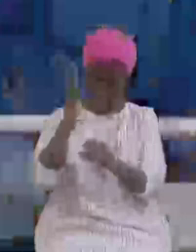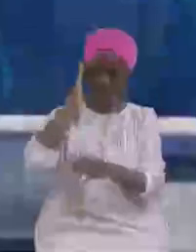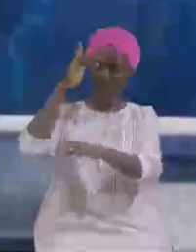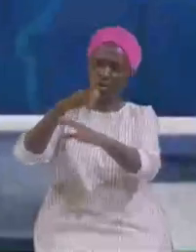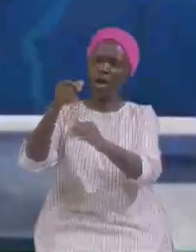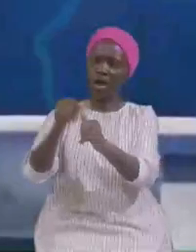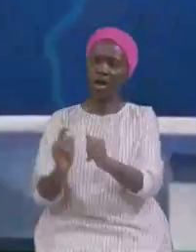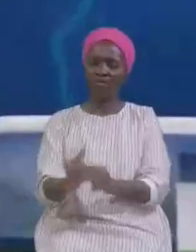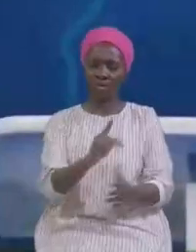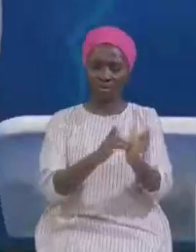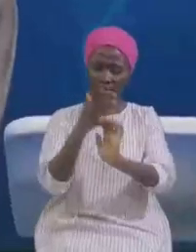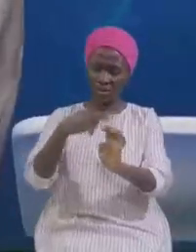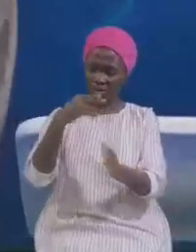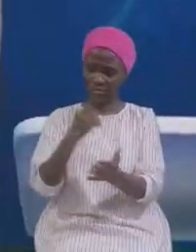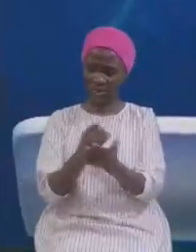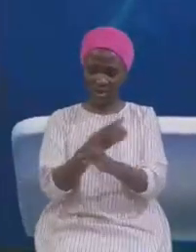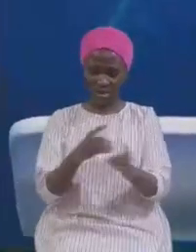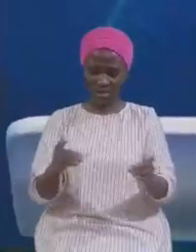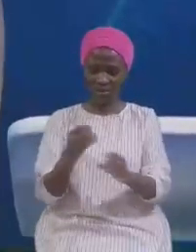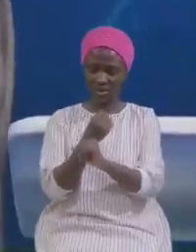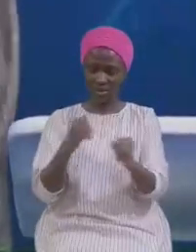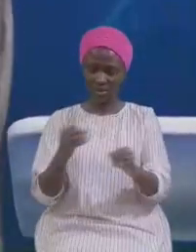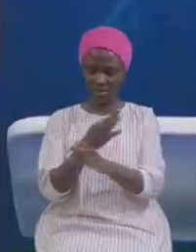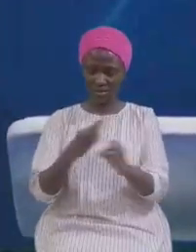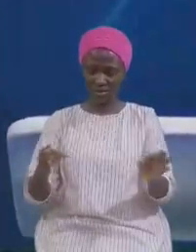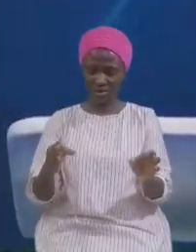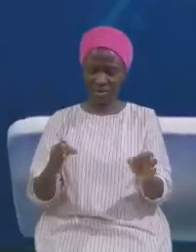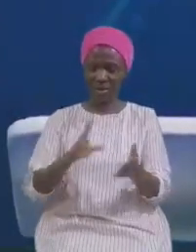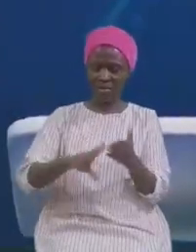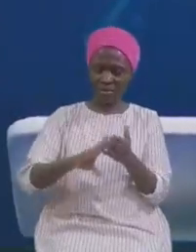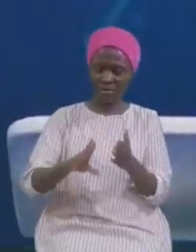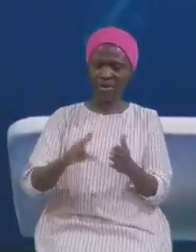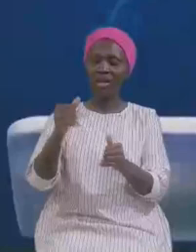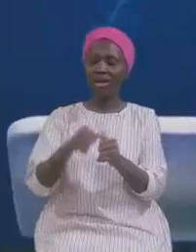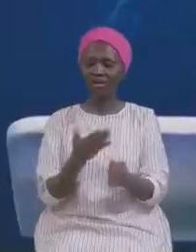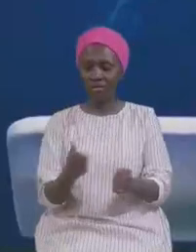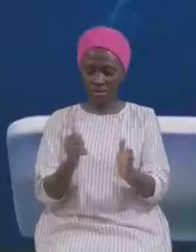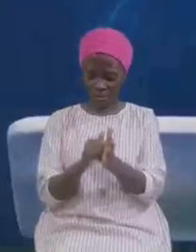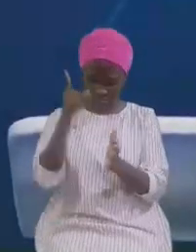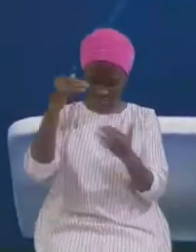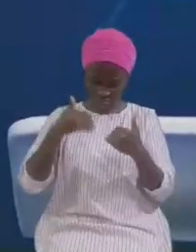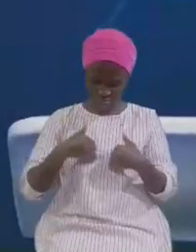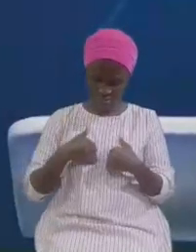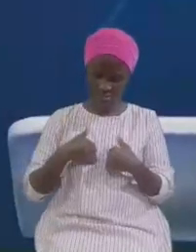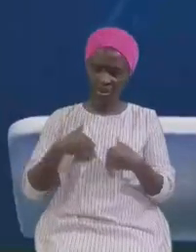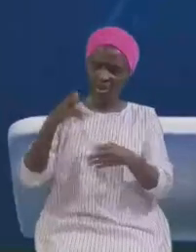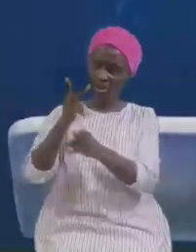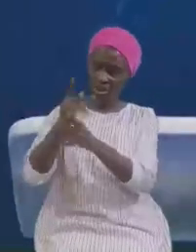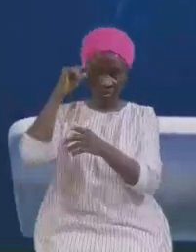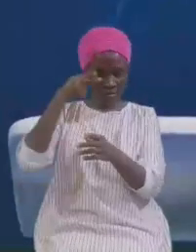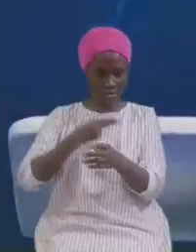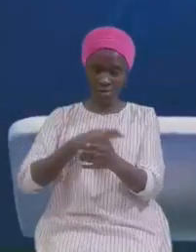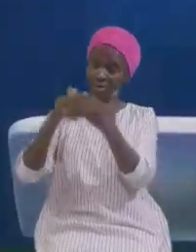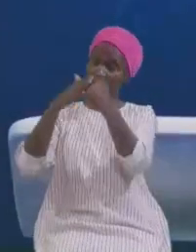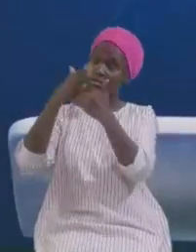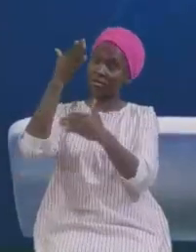chacun, la délivrance, le salut, la libération, le pardon, tout ce que tu as en réserve pour nous